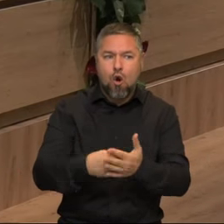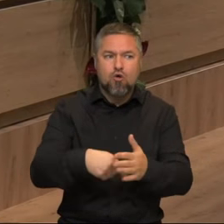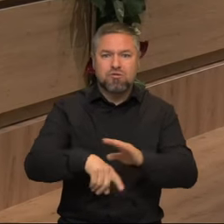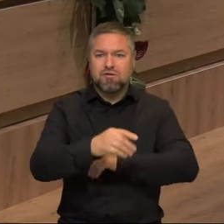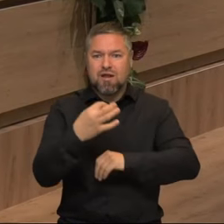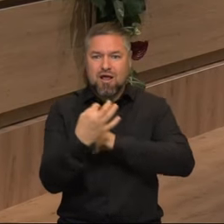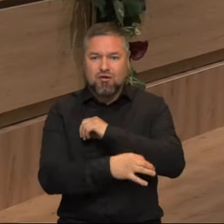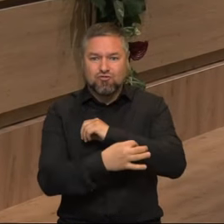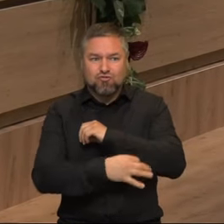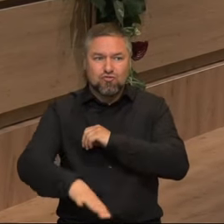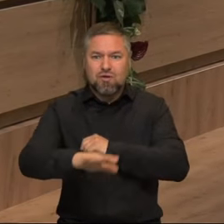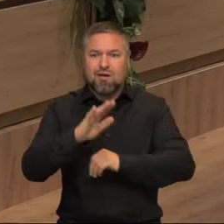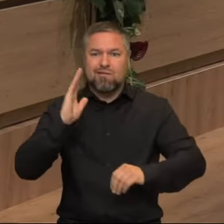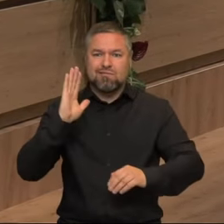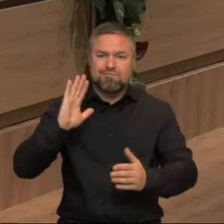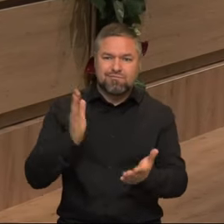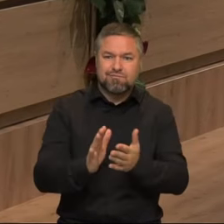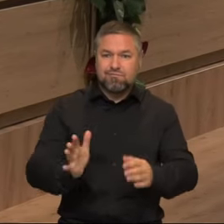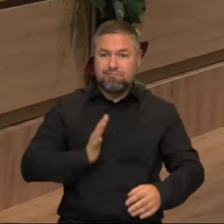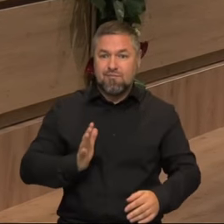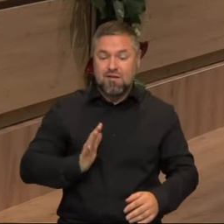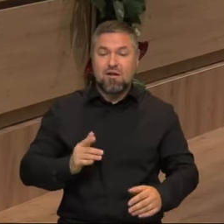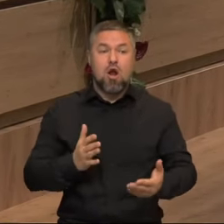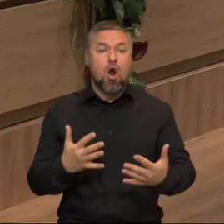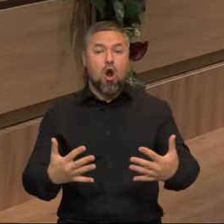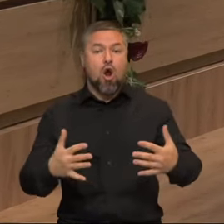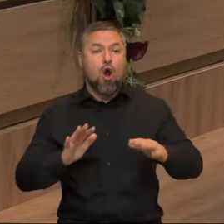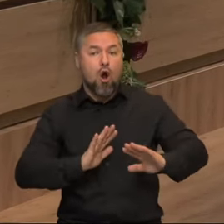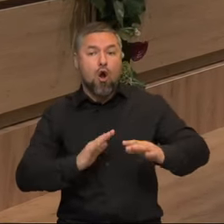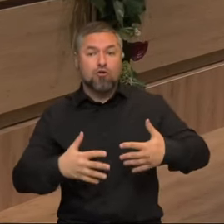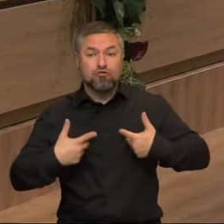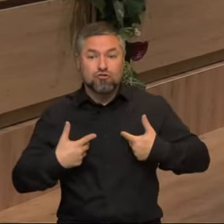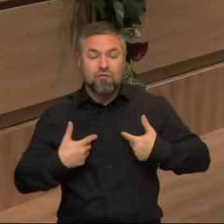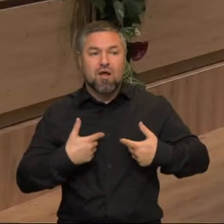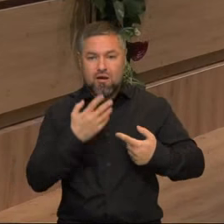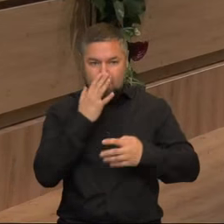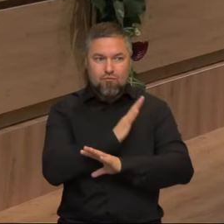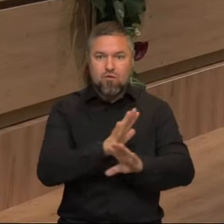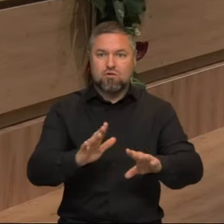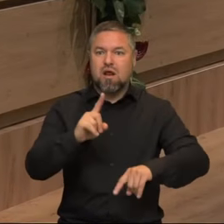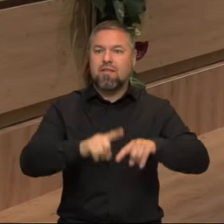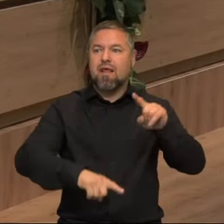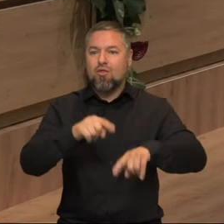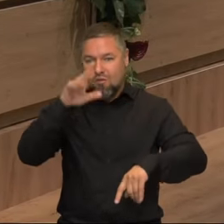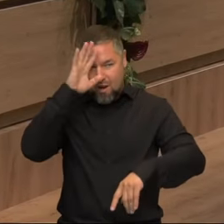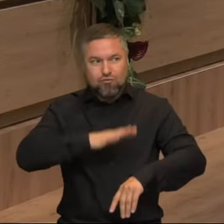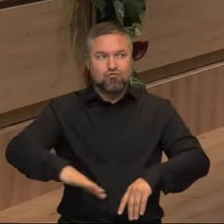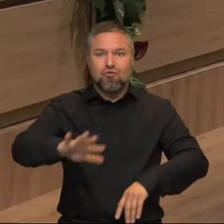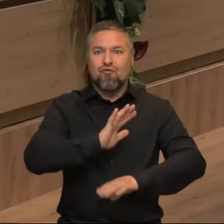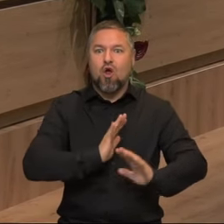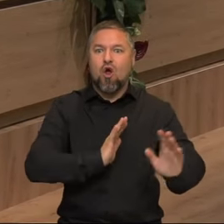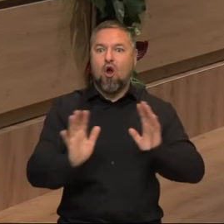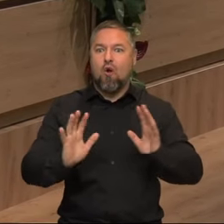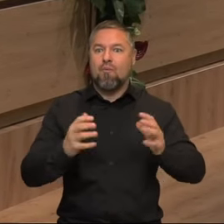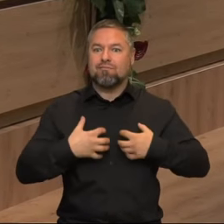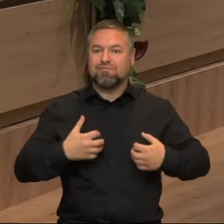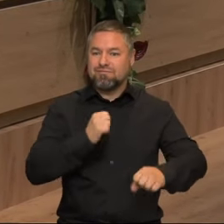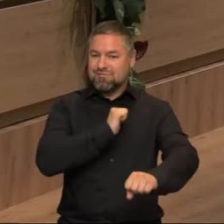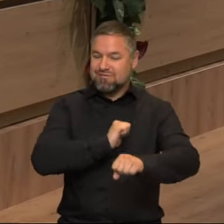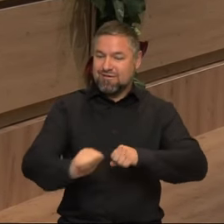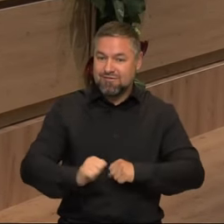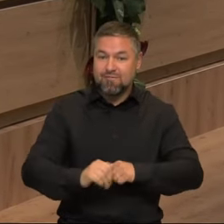uczelni, zwiększy bezpieczeństwo w zakresie ochrony zdrowia oraz będzie wyrazem troski o środowisko naturalne. Będzie